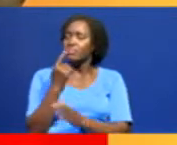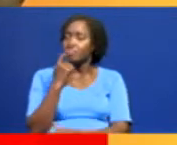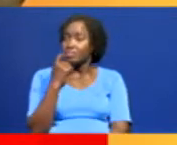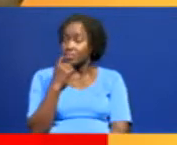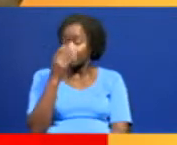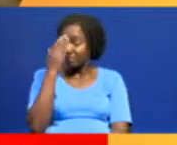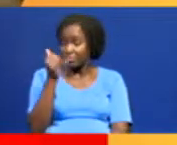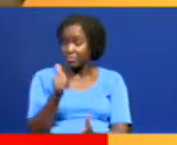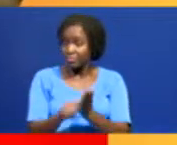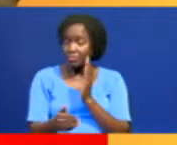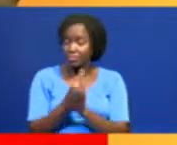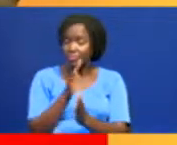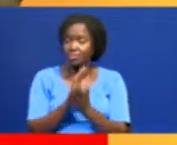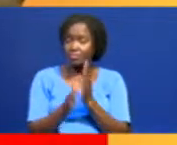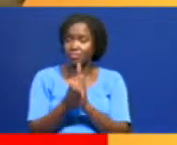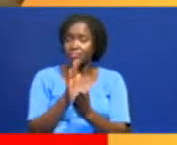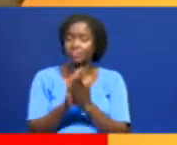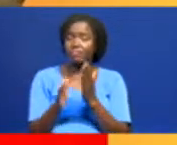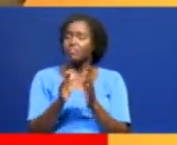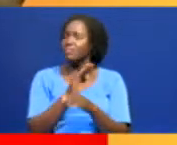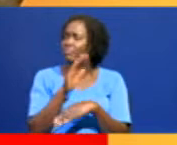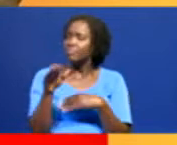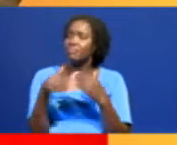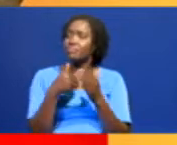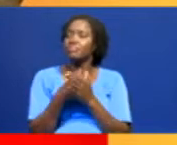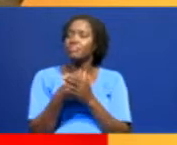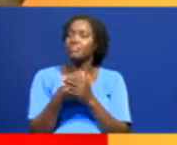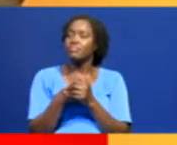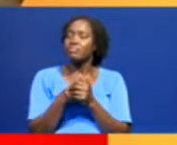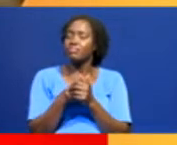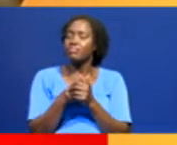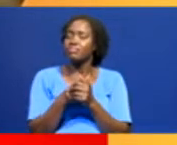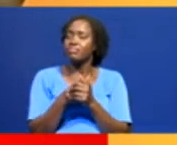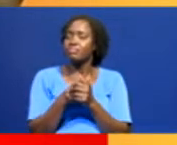Kwa sababu mahindi haiko katika mali kwingi. Mahindi